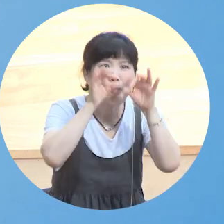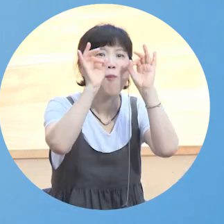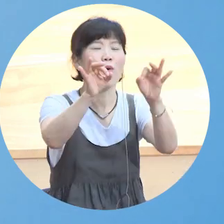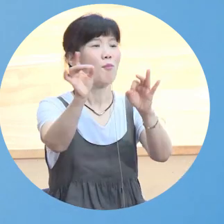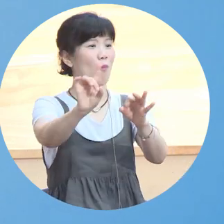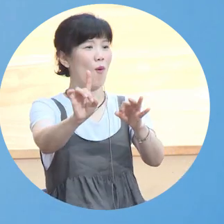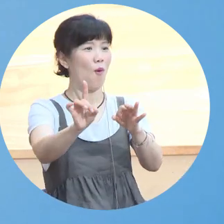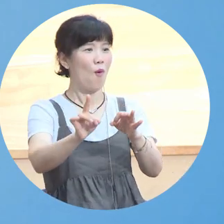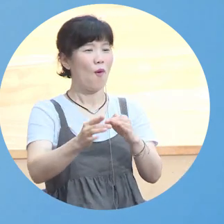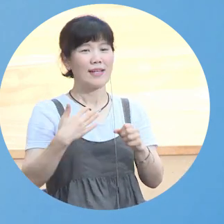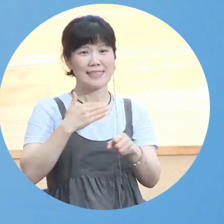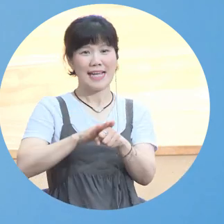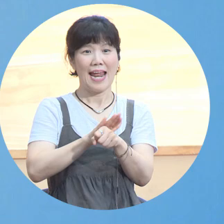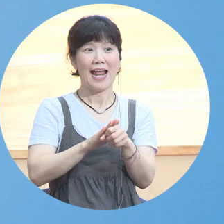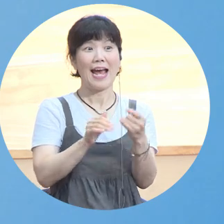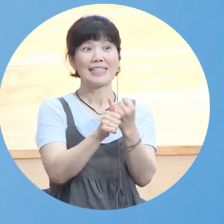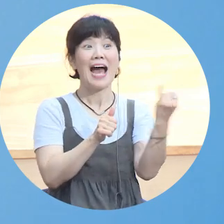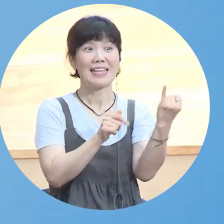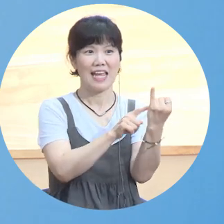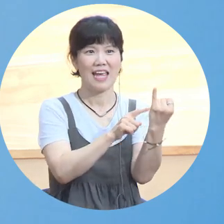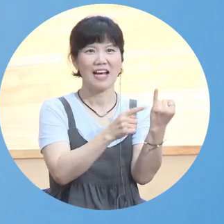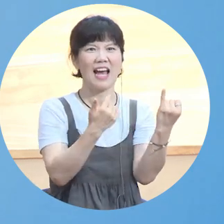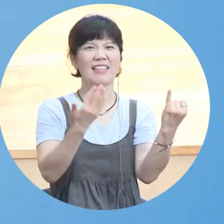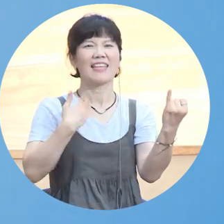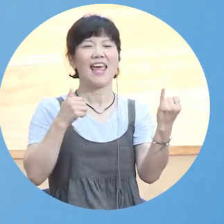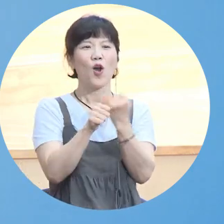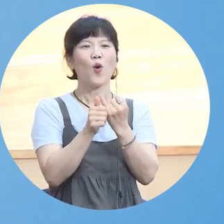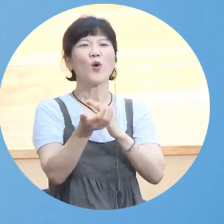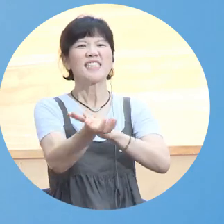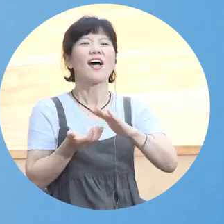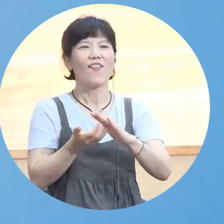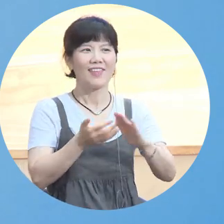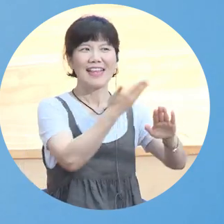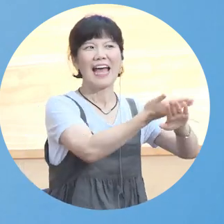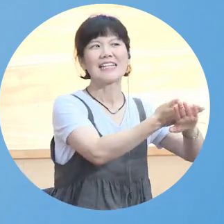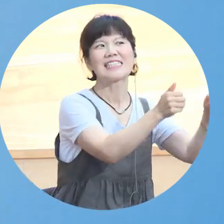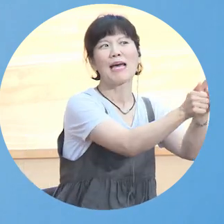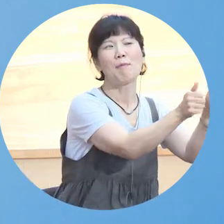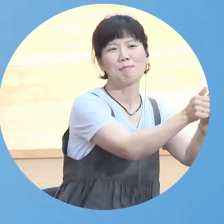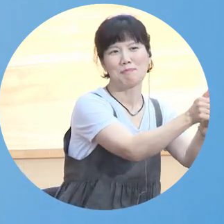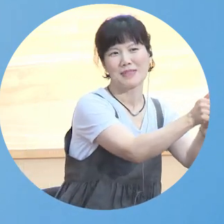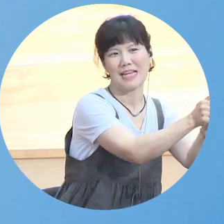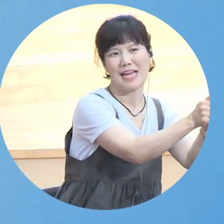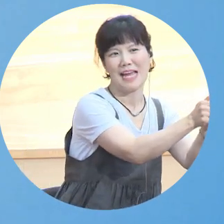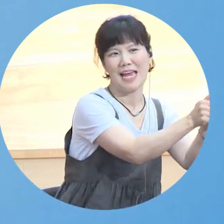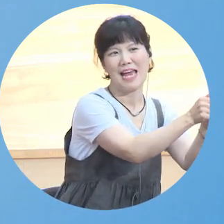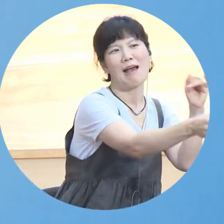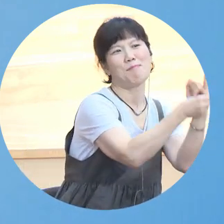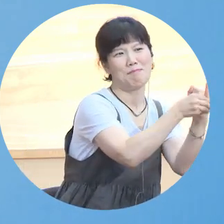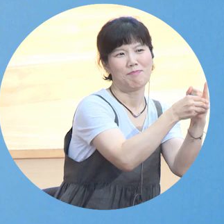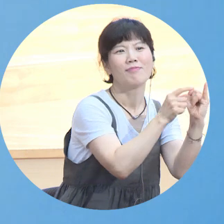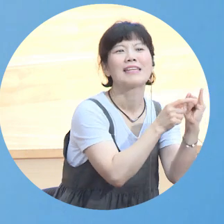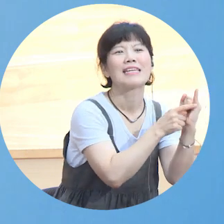아내가 결혼 하기 전에 자기가 괴로운 하기 전에 동네 단어 남자 그렇게 해서 가진 그의 얻어도 친아들이 아닌 것 이